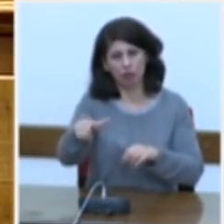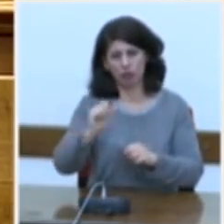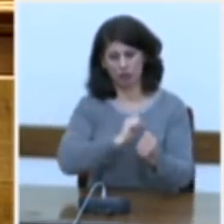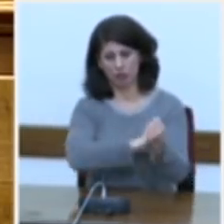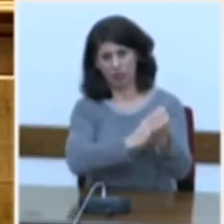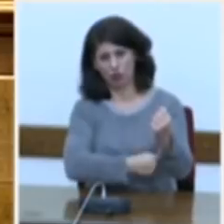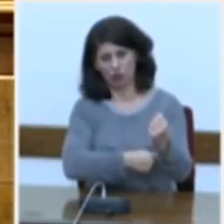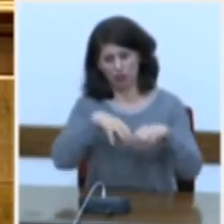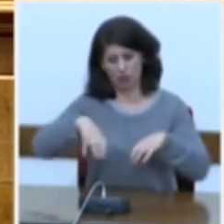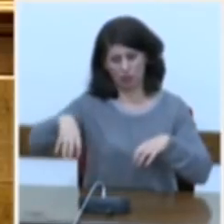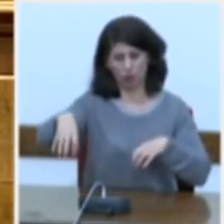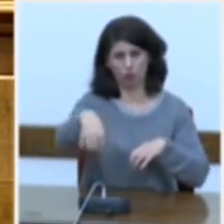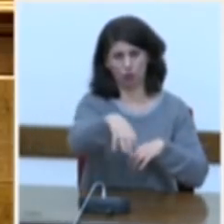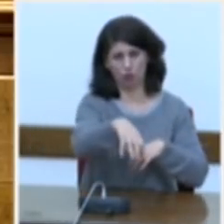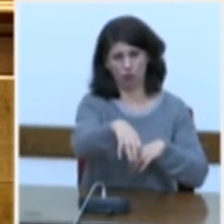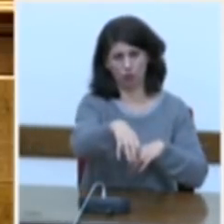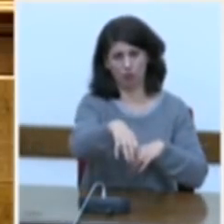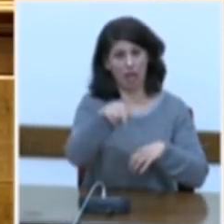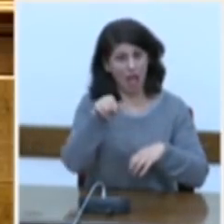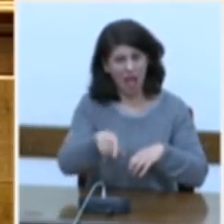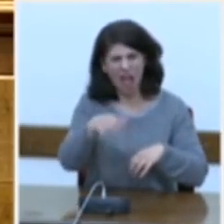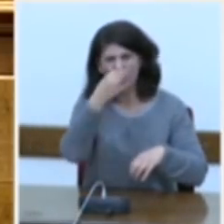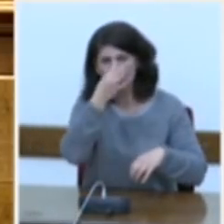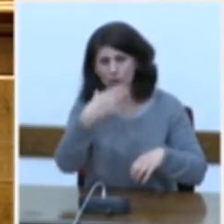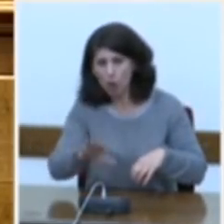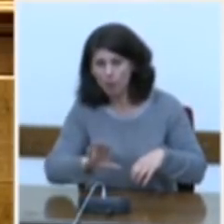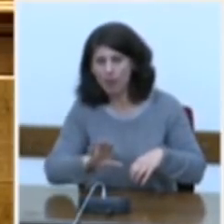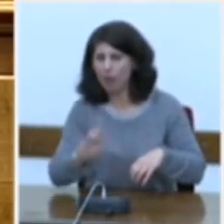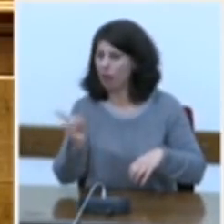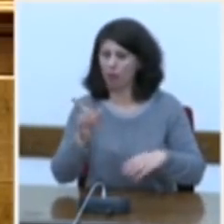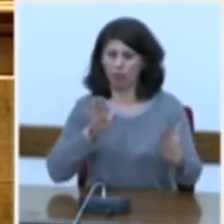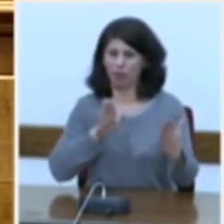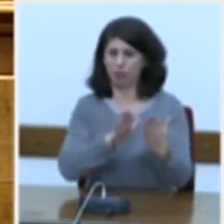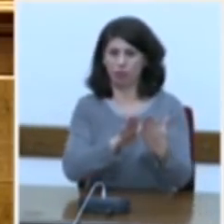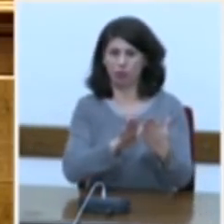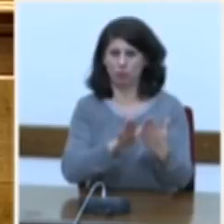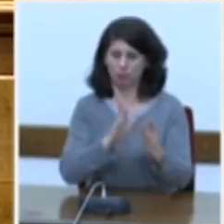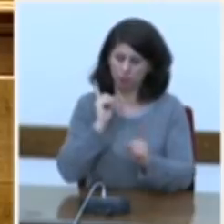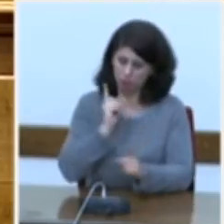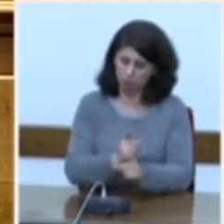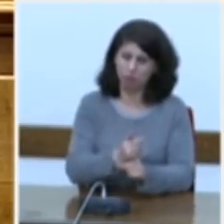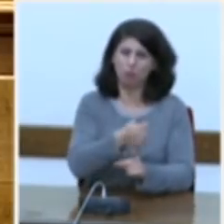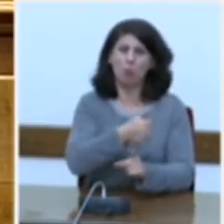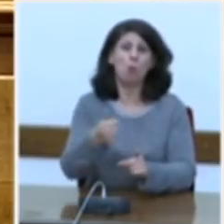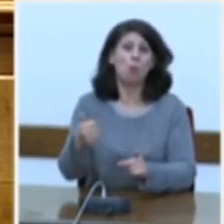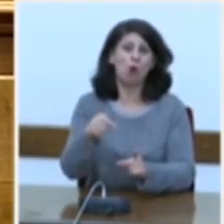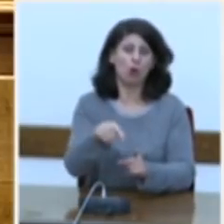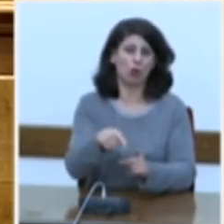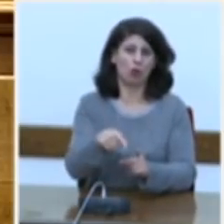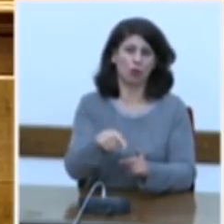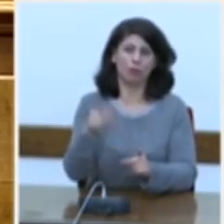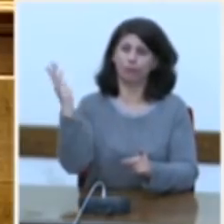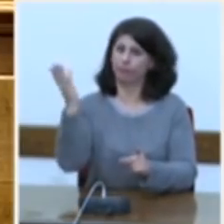όλους αυτούς τους χώρους. Αυτή η δυσοδεία όμως δεν αντιμετωπίζεται αποκλειστικά και μόνο από την